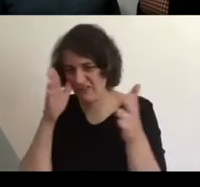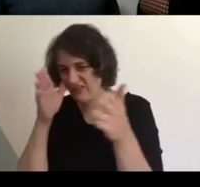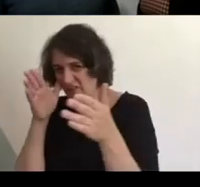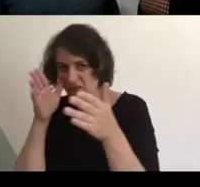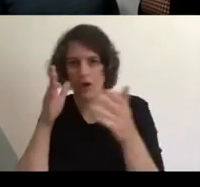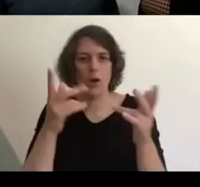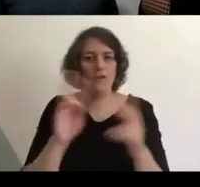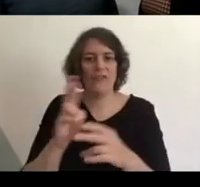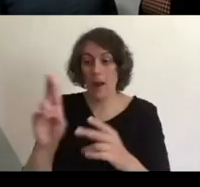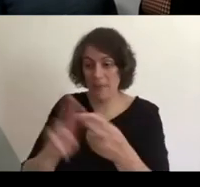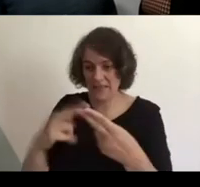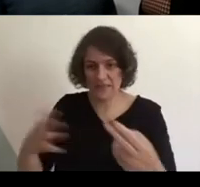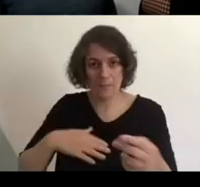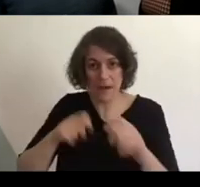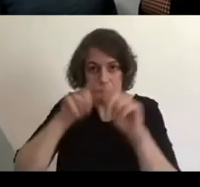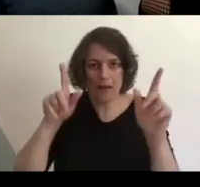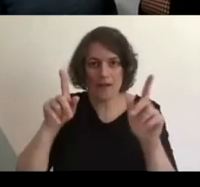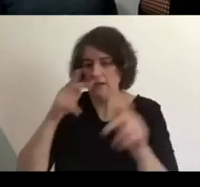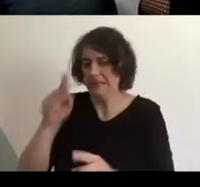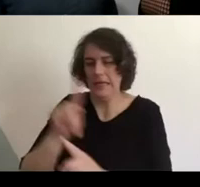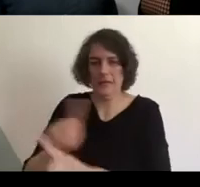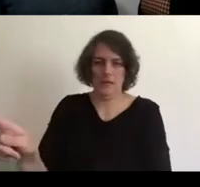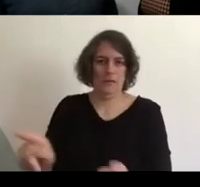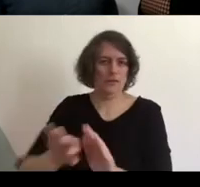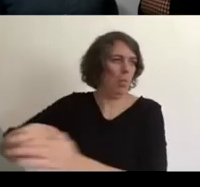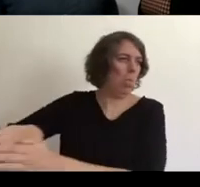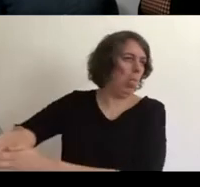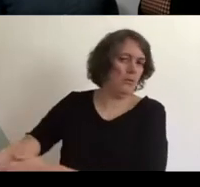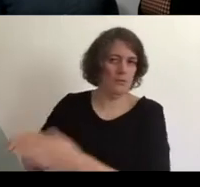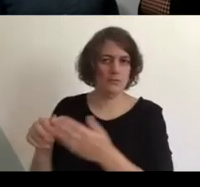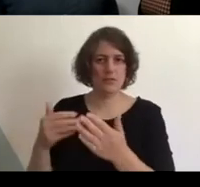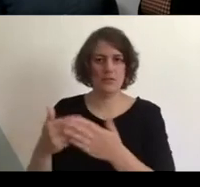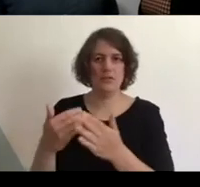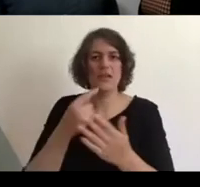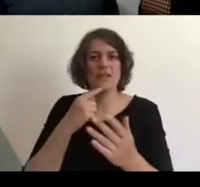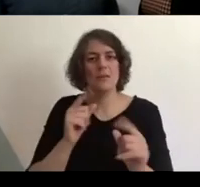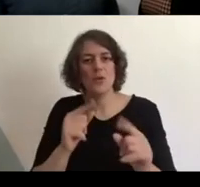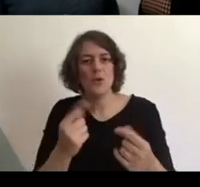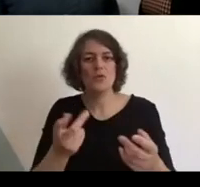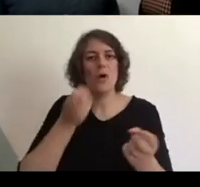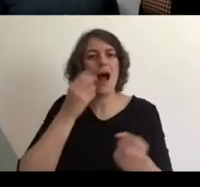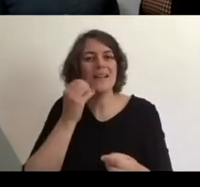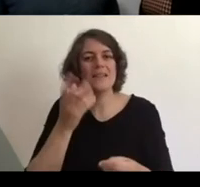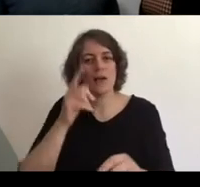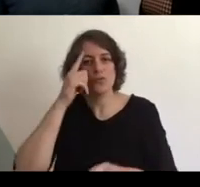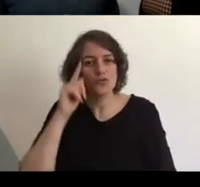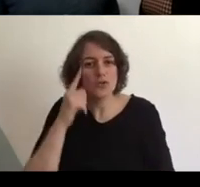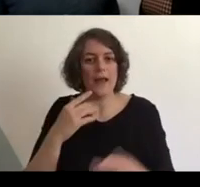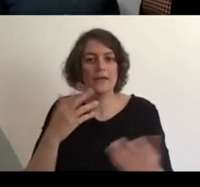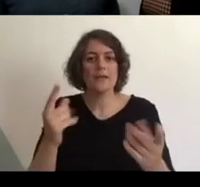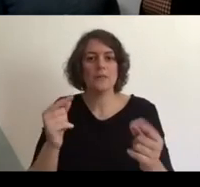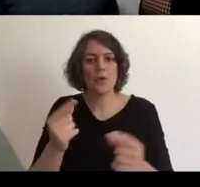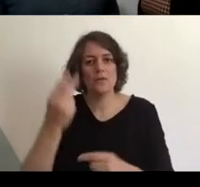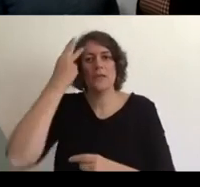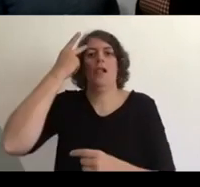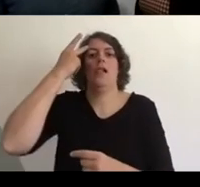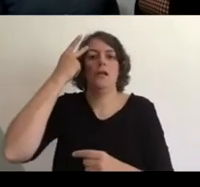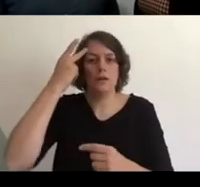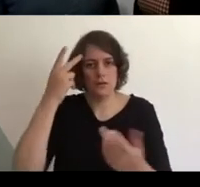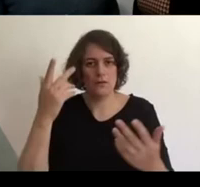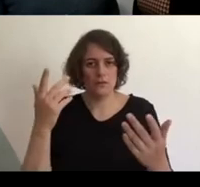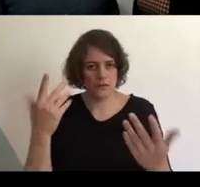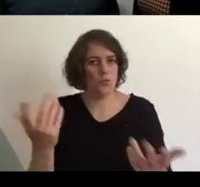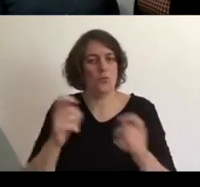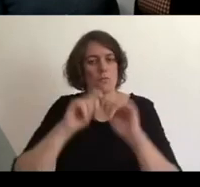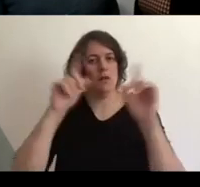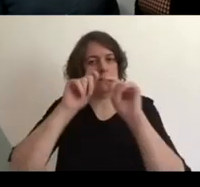wir gehört haben, da durchjagen. Und das, was so ein bisschen festsitzt an Bildern, die natürlich